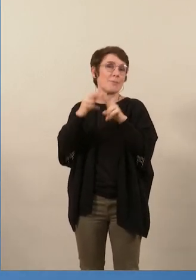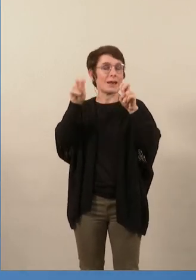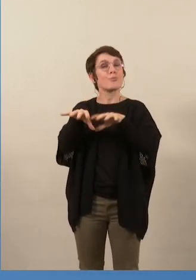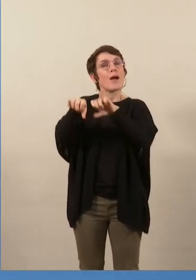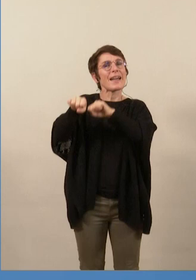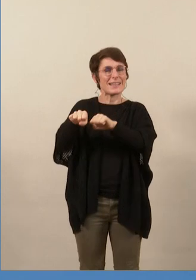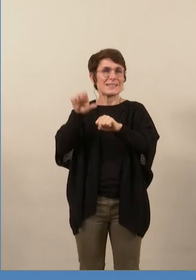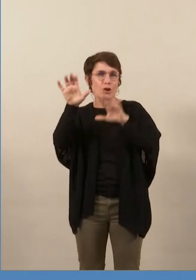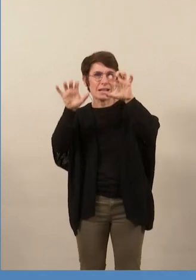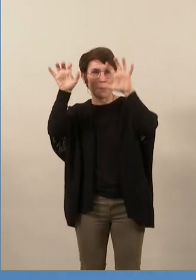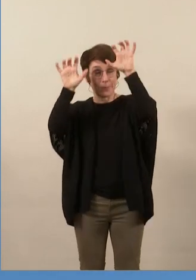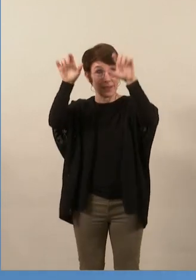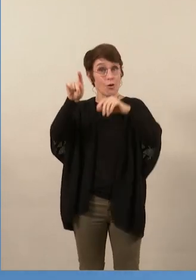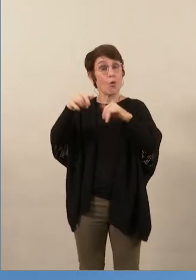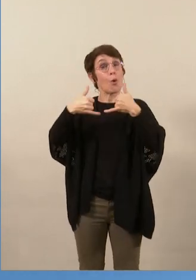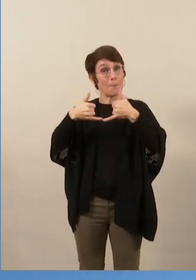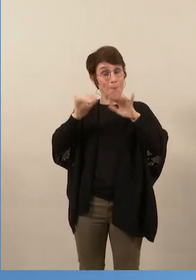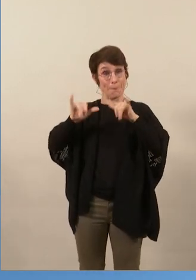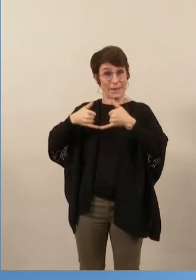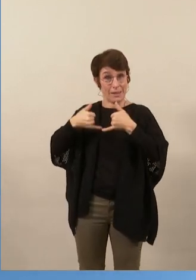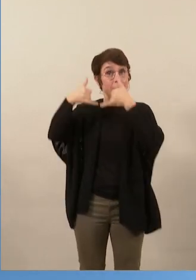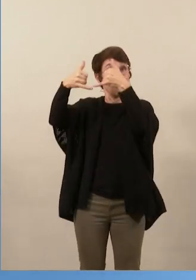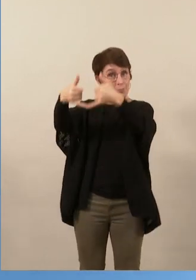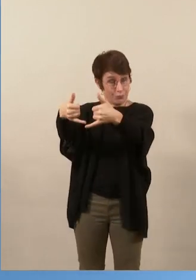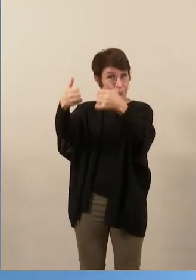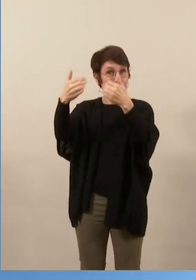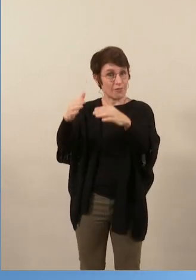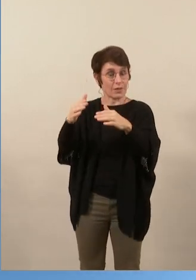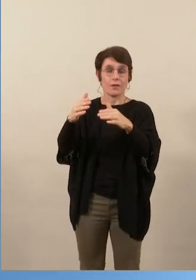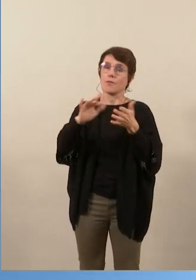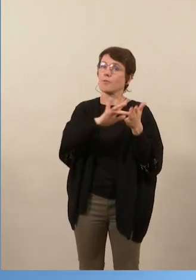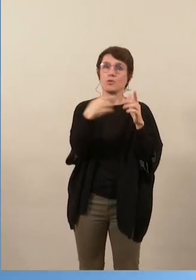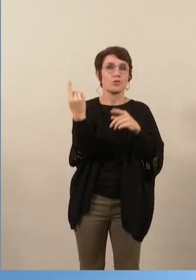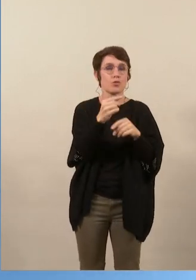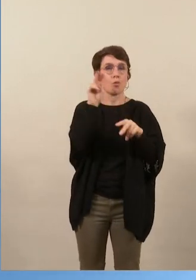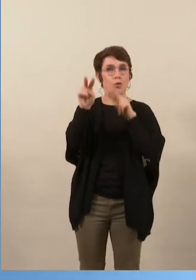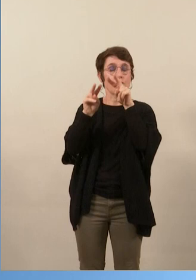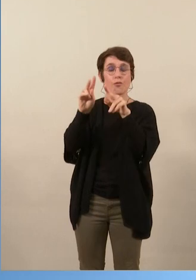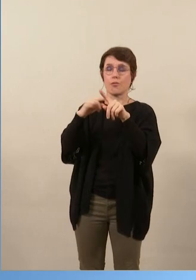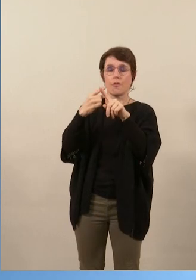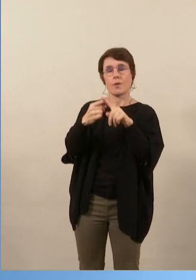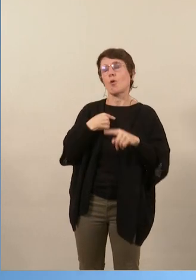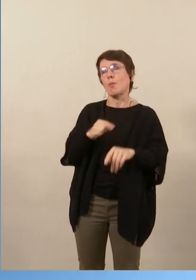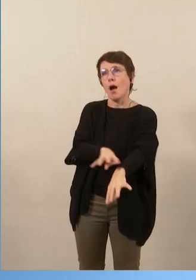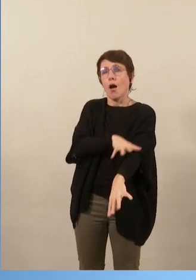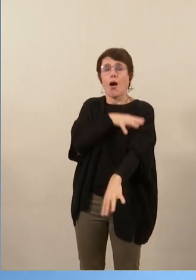seul seul lauréa des rencontres cinémontagne qui ont rencontrer un franc succès toute la semaine